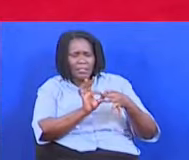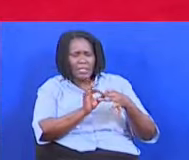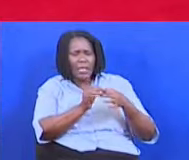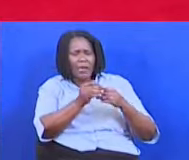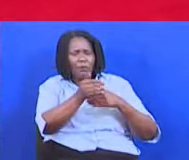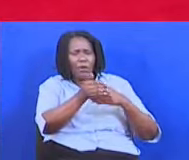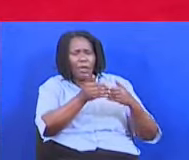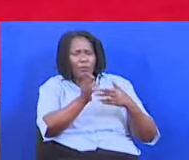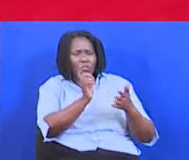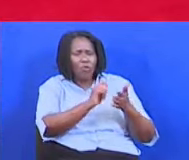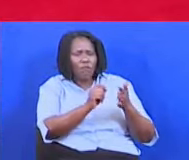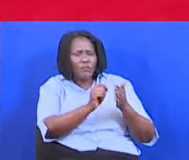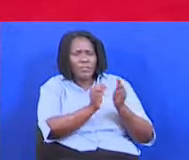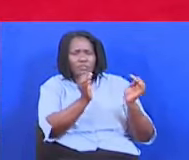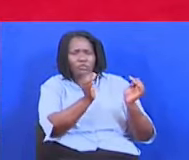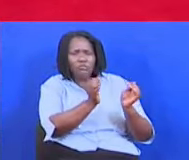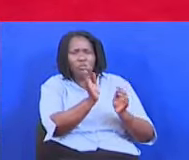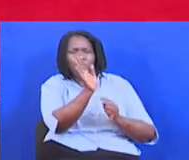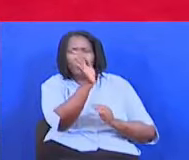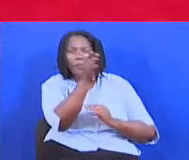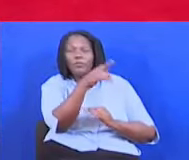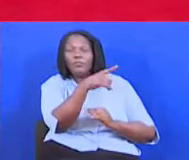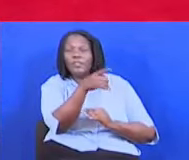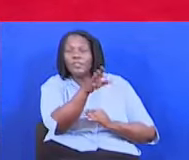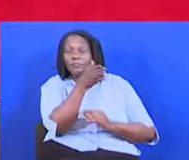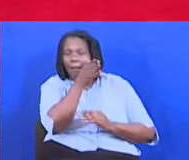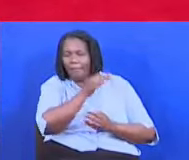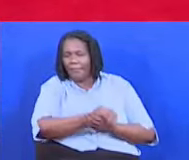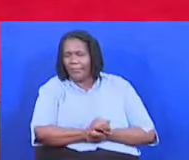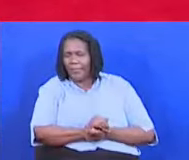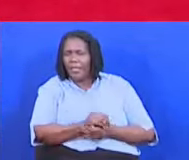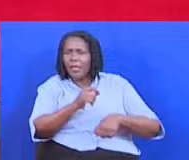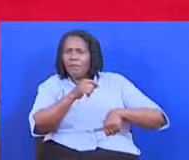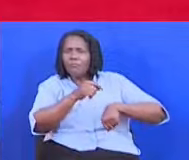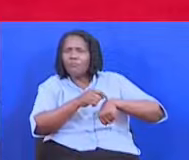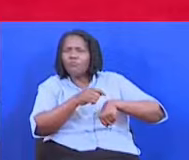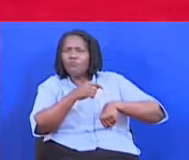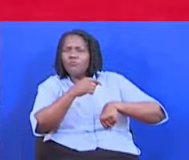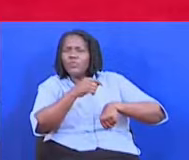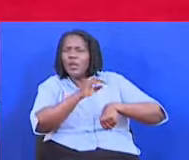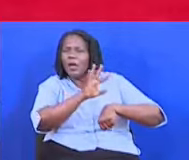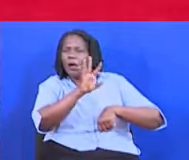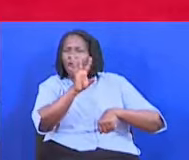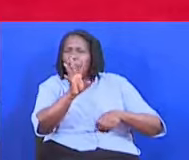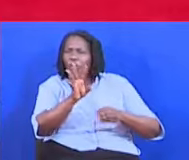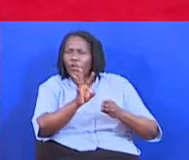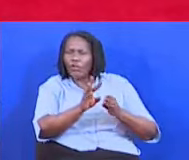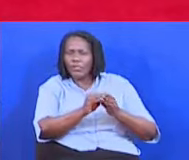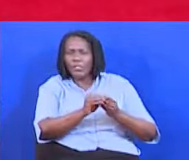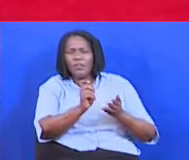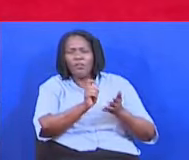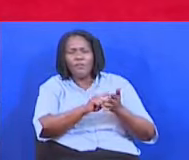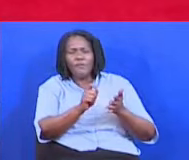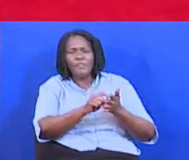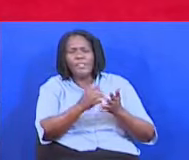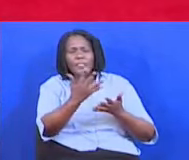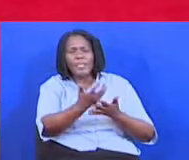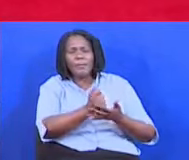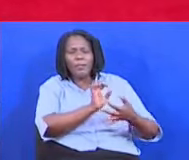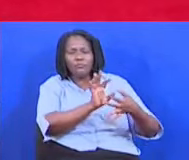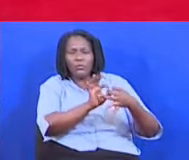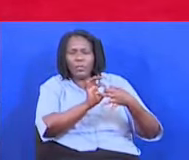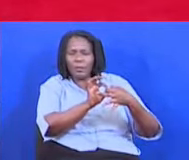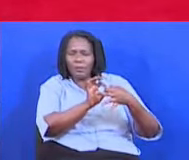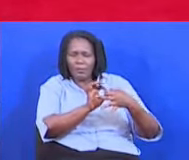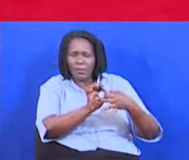za ubalozi zilizoko Zanzibar, na muda wote tumekuwa tukiwapa pia ushirikiano mzuri na hakujawahi